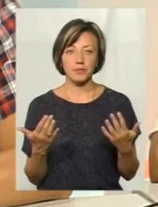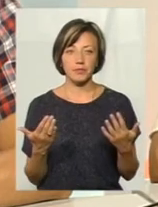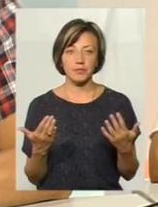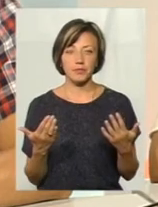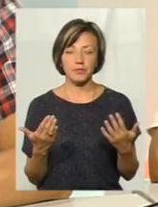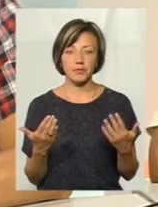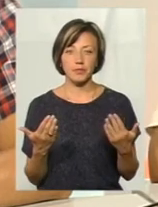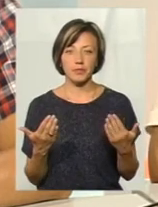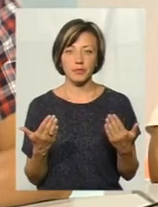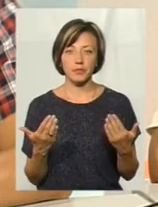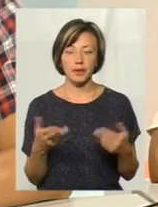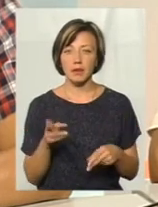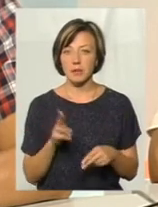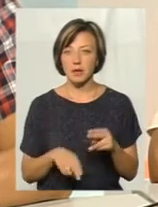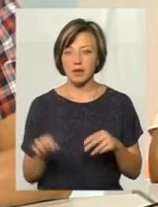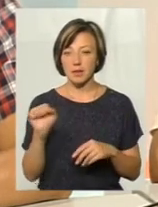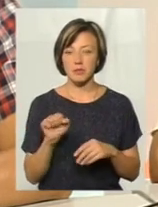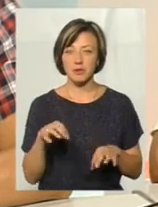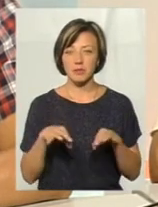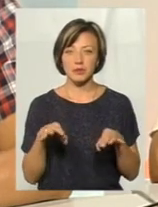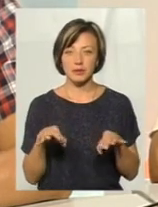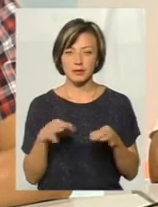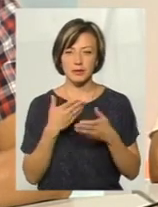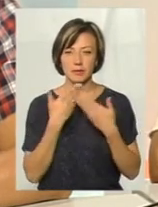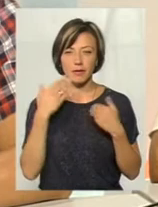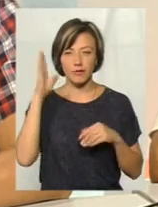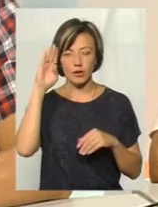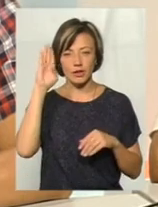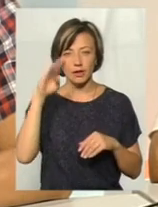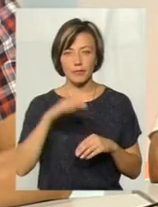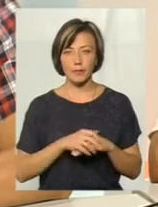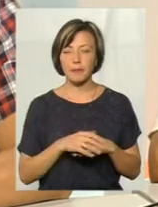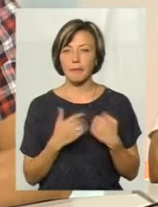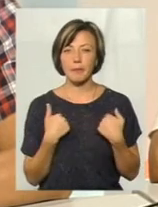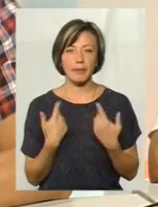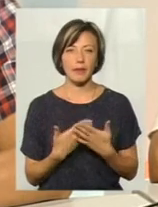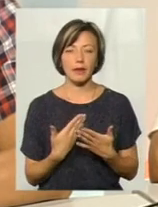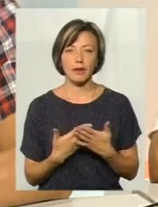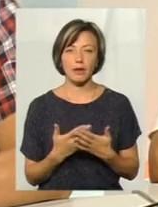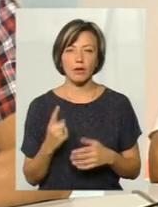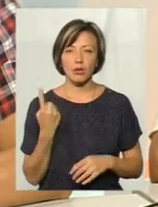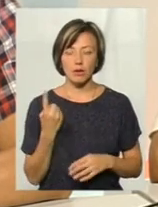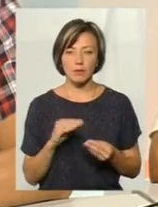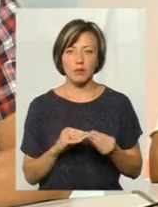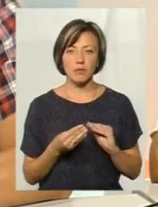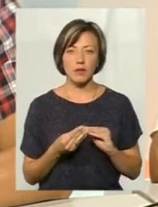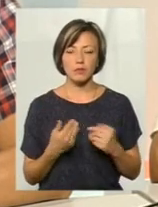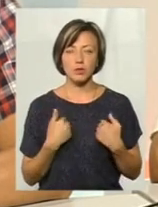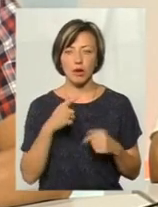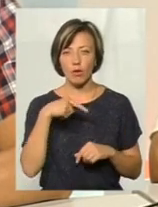якихось річках, потім перестали мити, тому що вже нема, в чому, вже води нема. От. Мені здається, що одна із проблем, та, що я